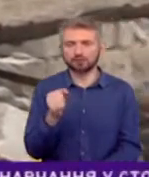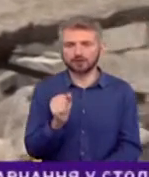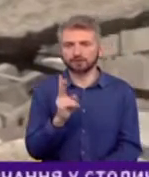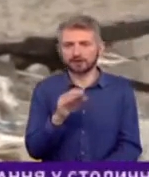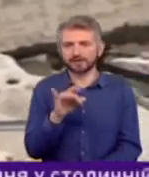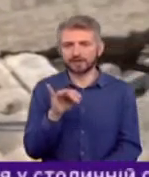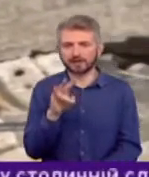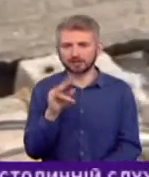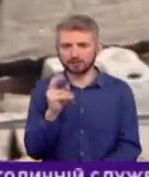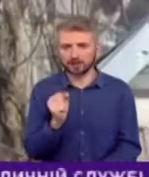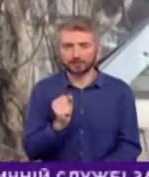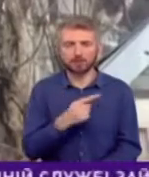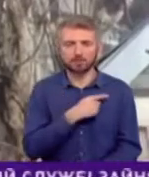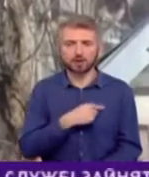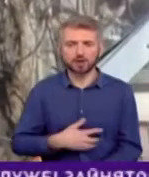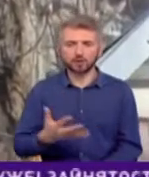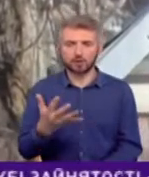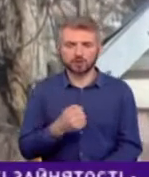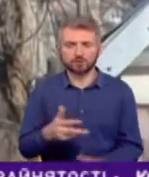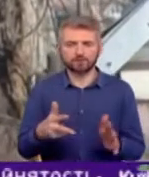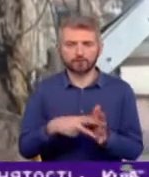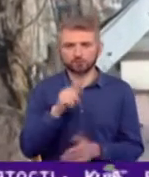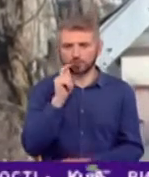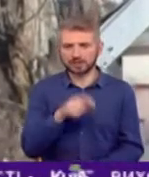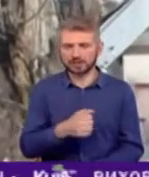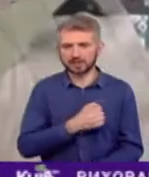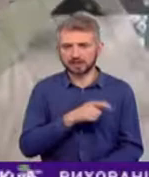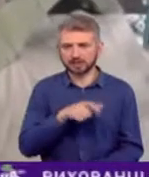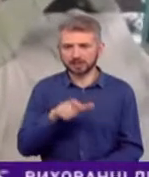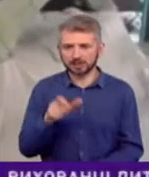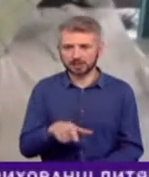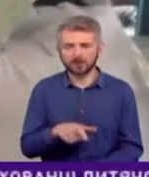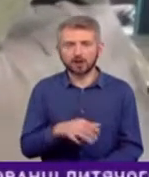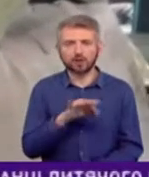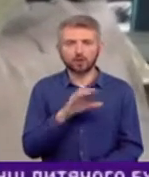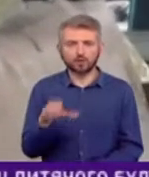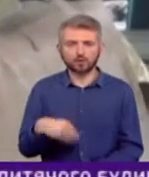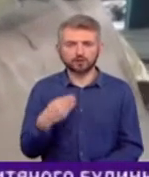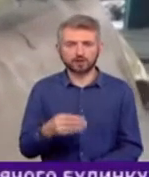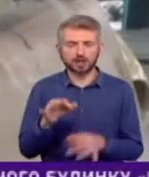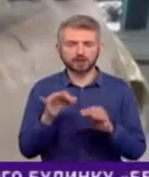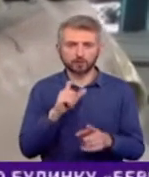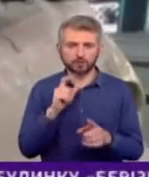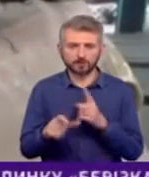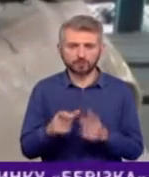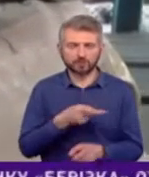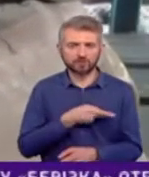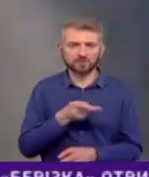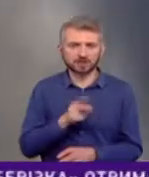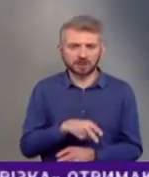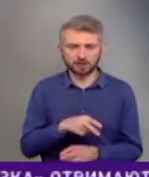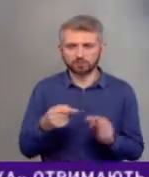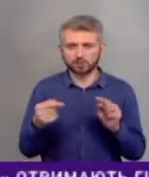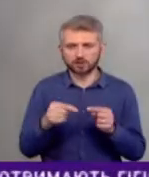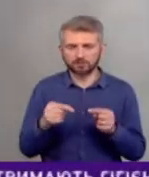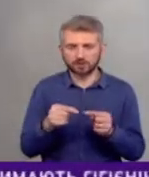Катеринівки. Поранення отримали 8 українських захисників. Об'єднані сили дали адекватну відповідь, і втрати противника